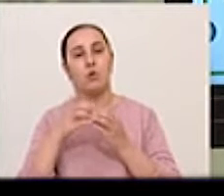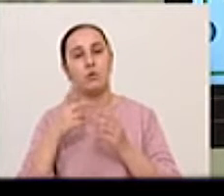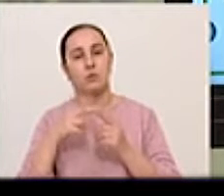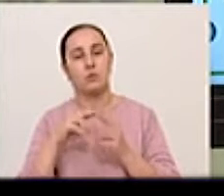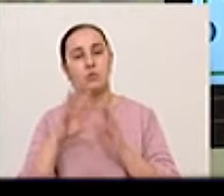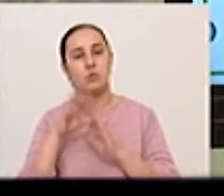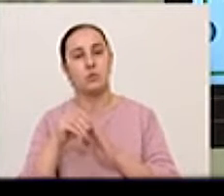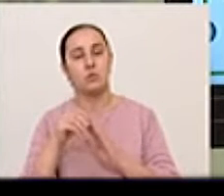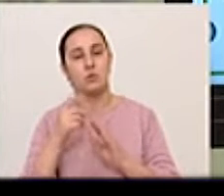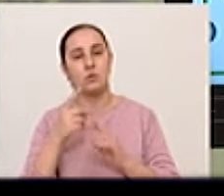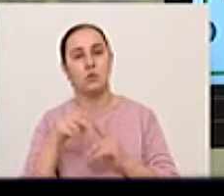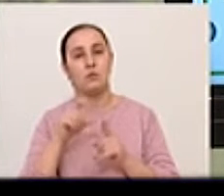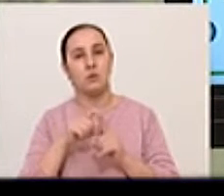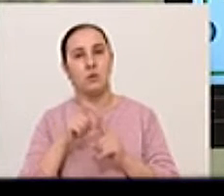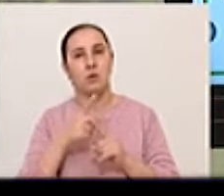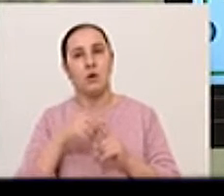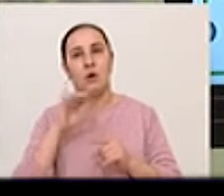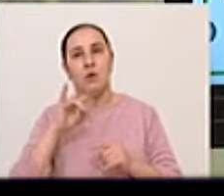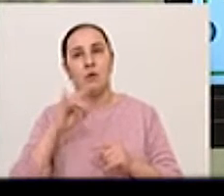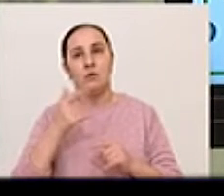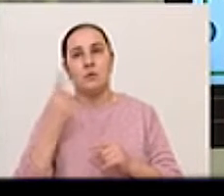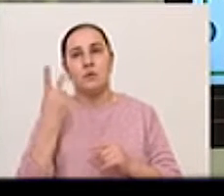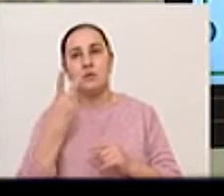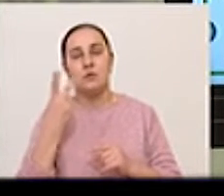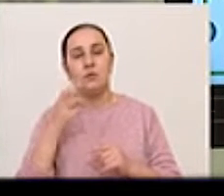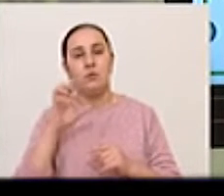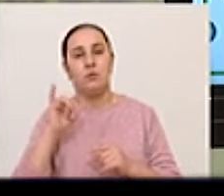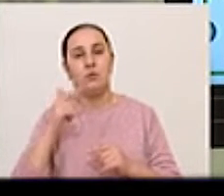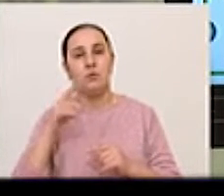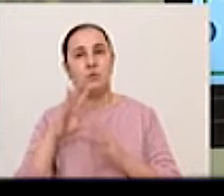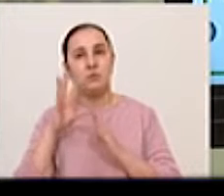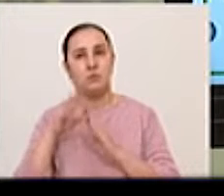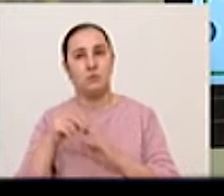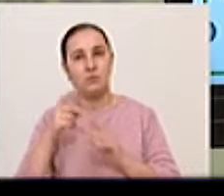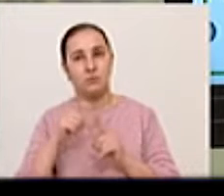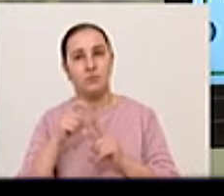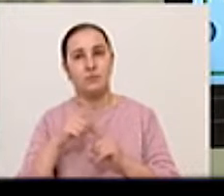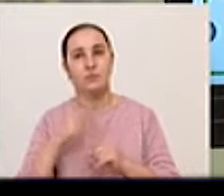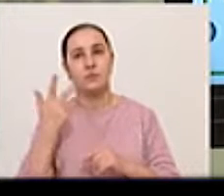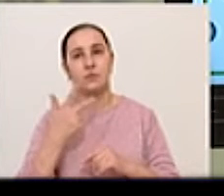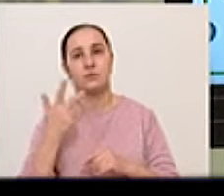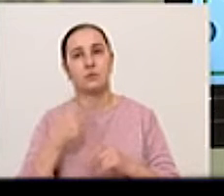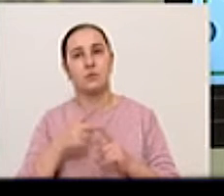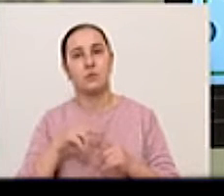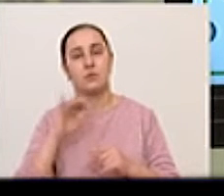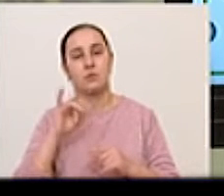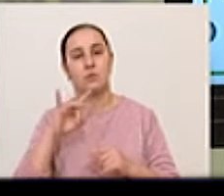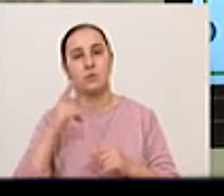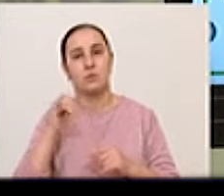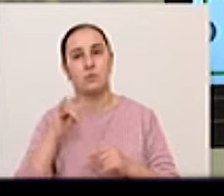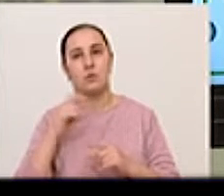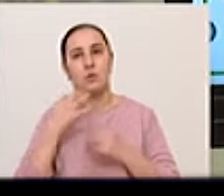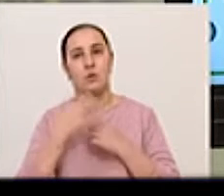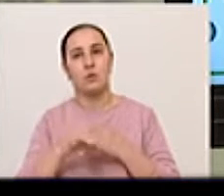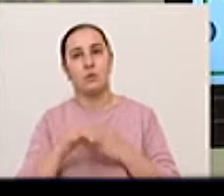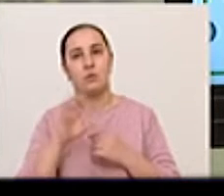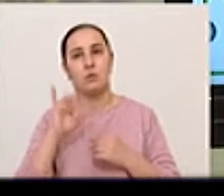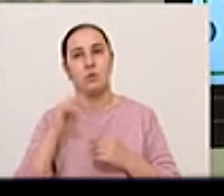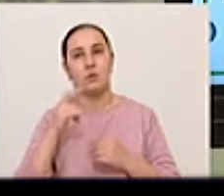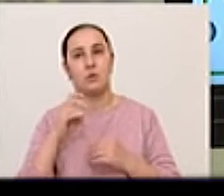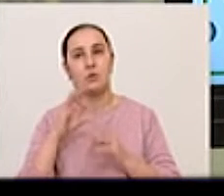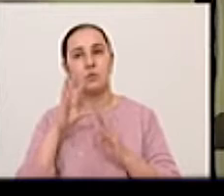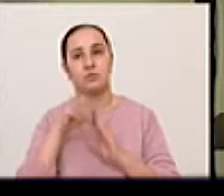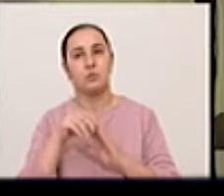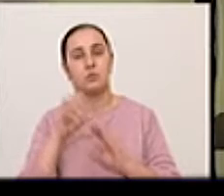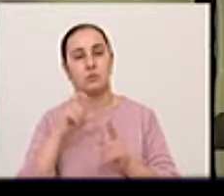so'zlar. Ikkinchisi, urg'u ikkinchi bo'g'inga tushgan so'zlar. Uchinchisi, urg'u oxirgi bo'g'inga